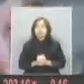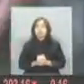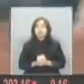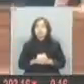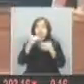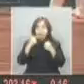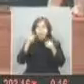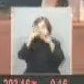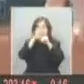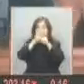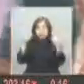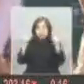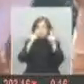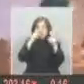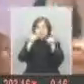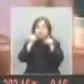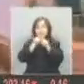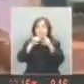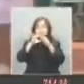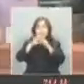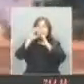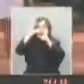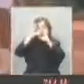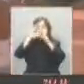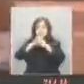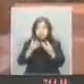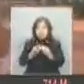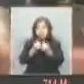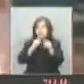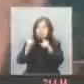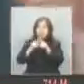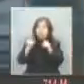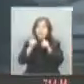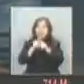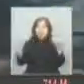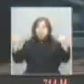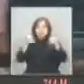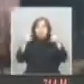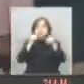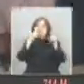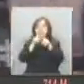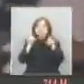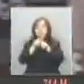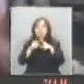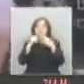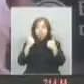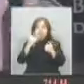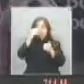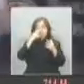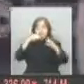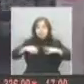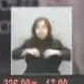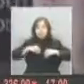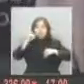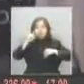อีคู่เจา Sousa นัเทนิเจ้าถิ่นก็ชนะ Gastel Eliasนเทนิสเพื่อนรวมชาตินึจาก Elias นั้ขอยอมแ้ใน Set ที่